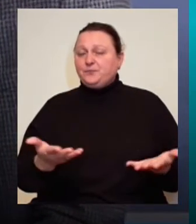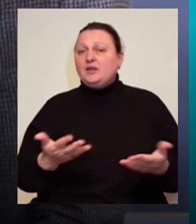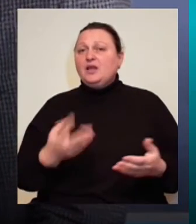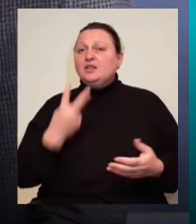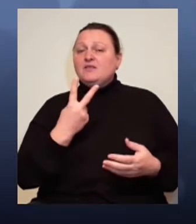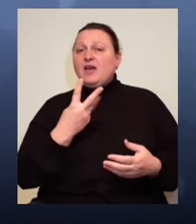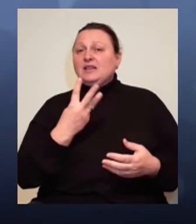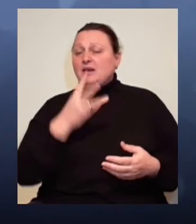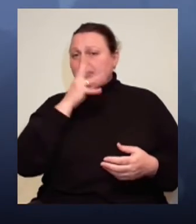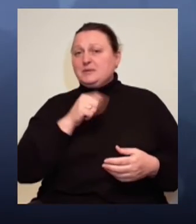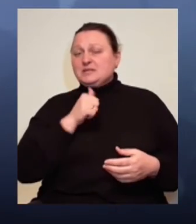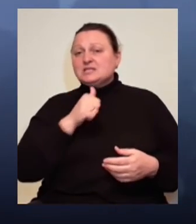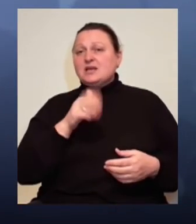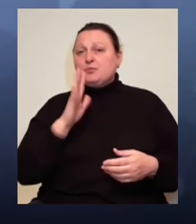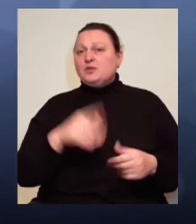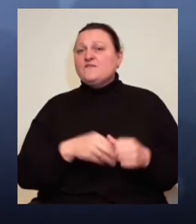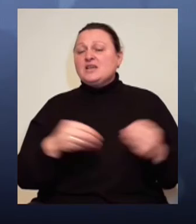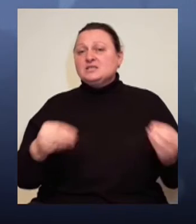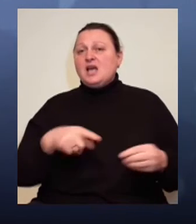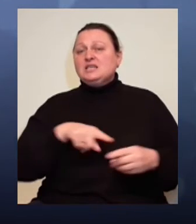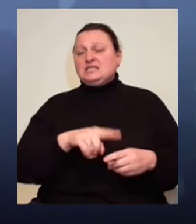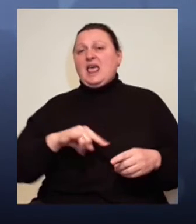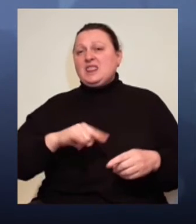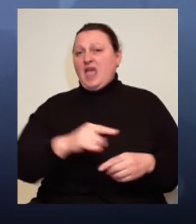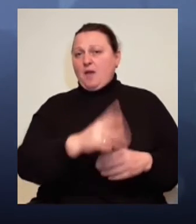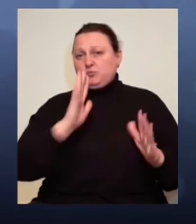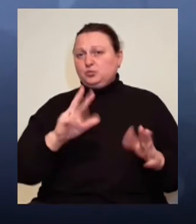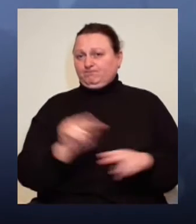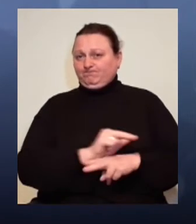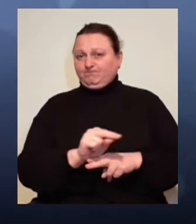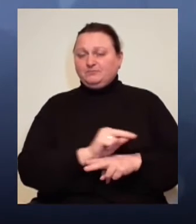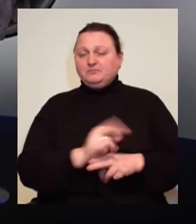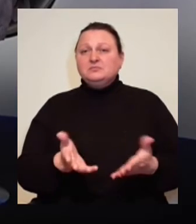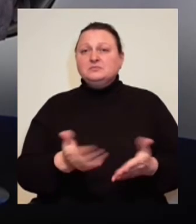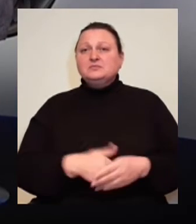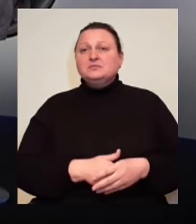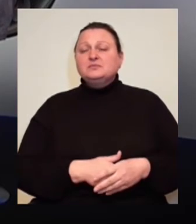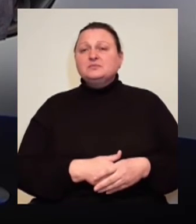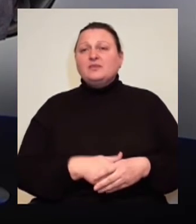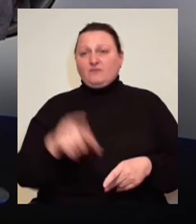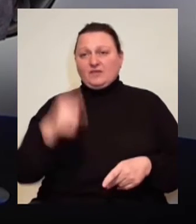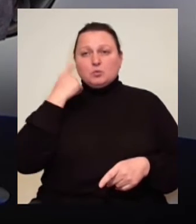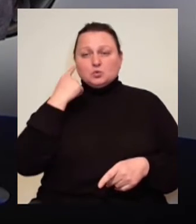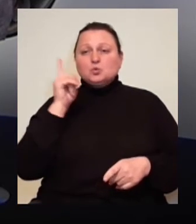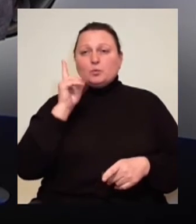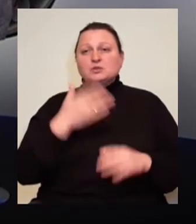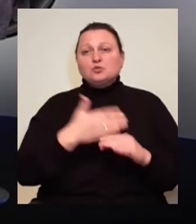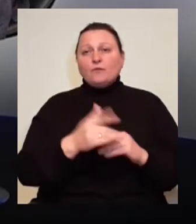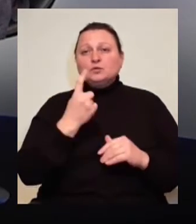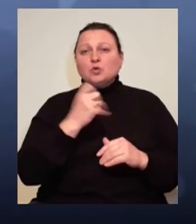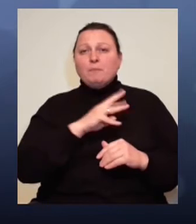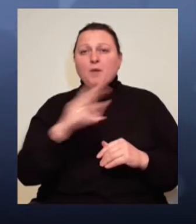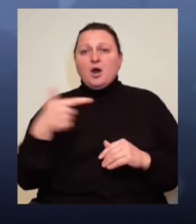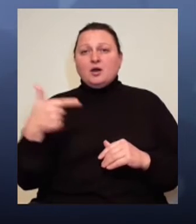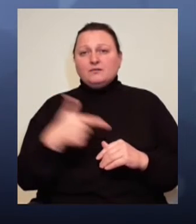цієї весни, і ці ямки зроблять. І ми вже почули, що виділення 100 мільйонів гривень в березні. До наступної зими